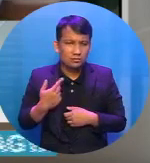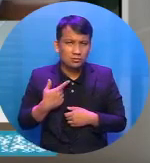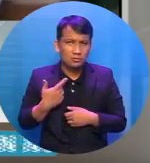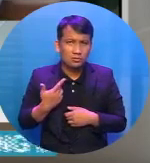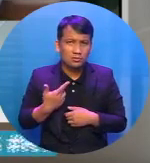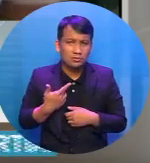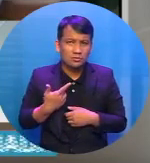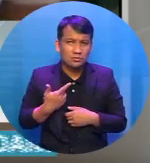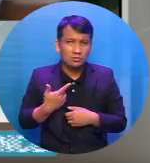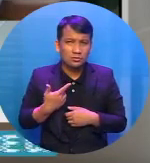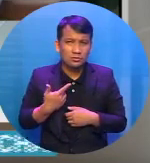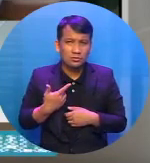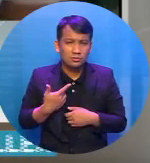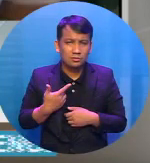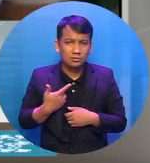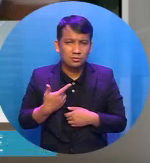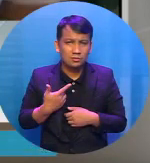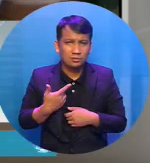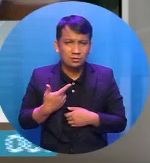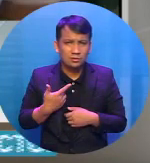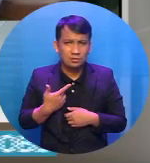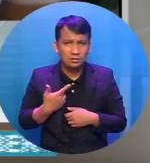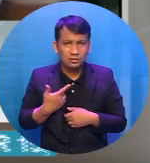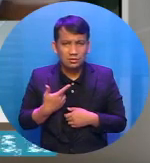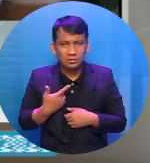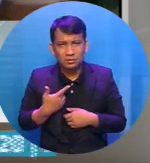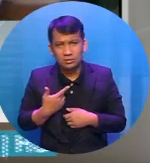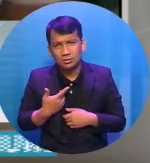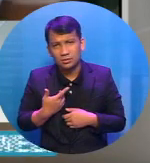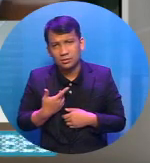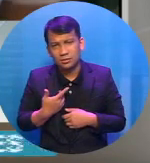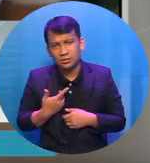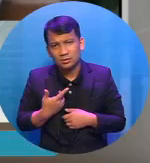sinasabi po. Ano po?